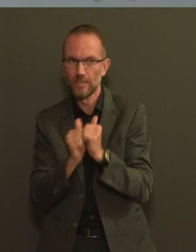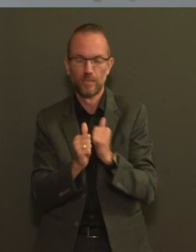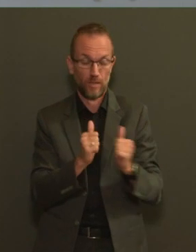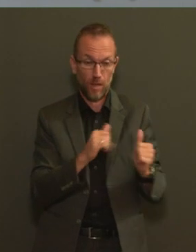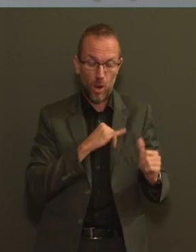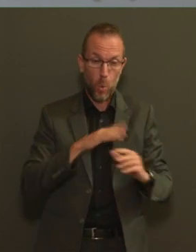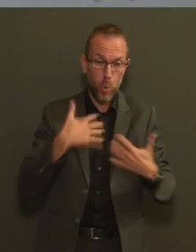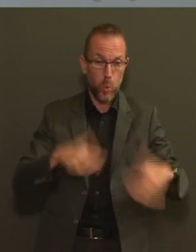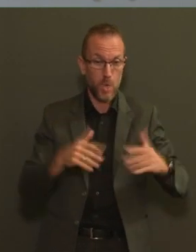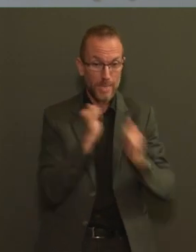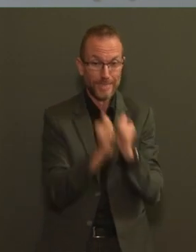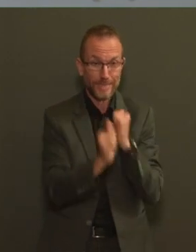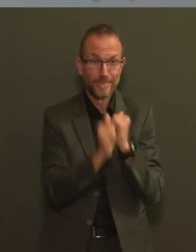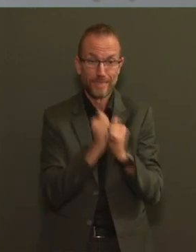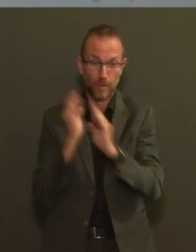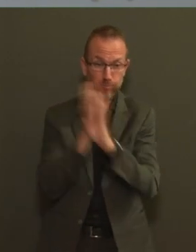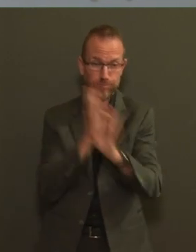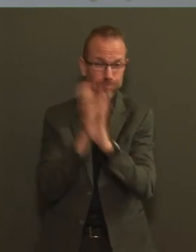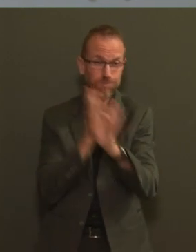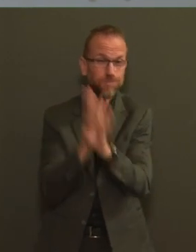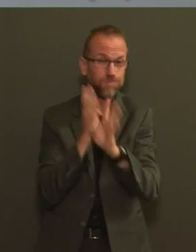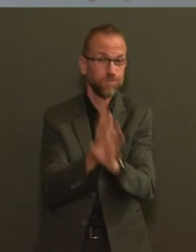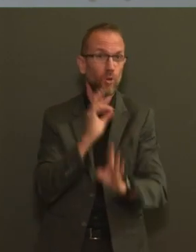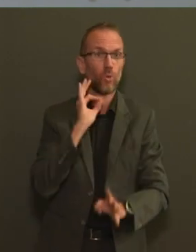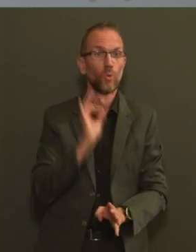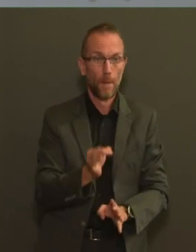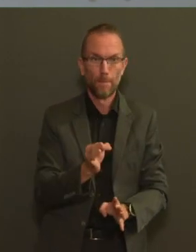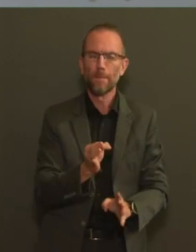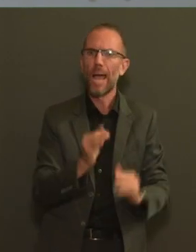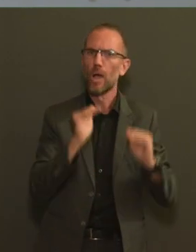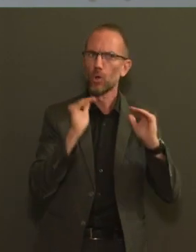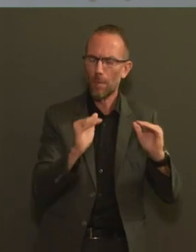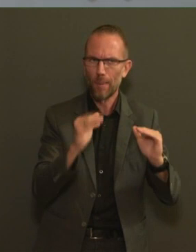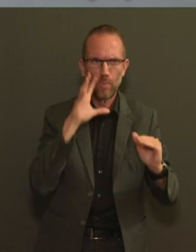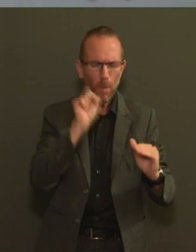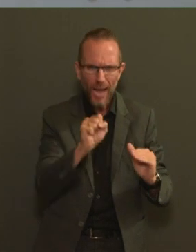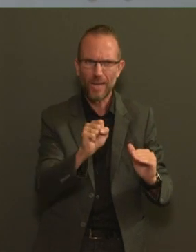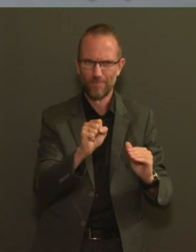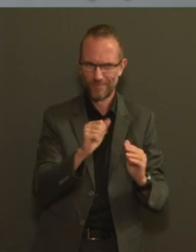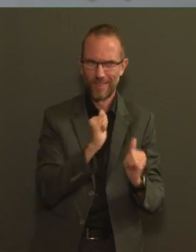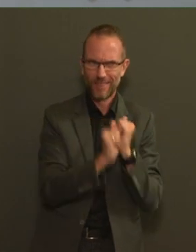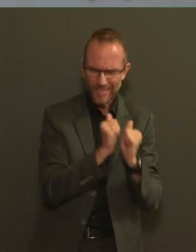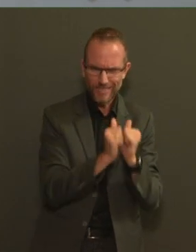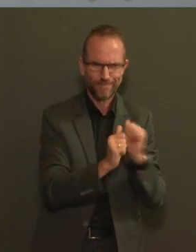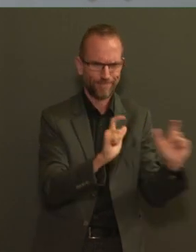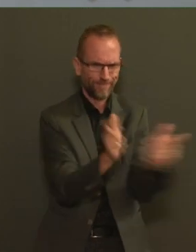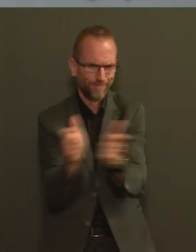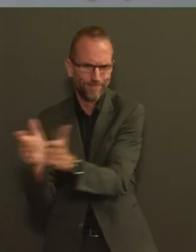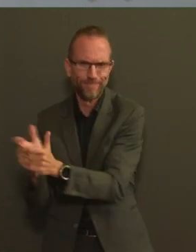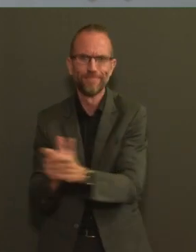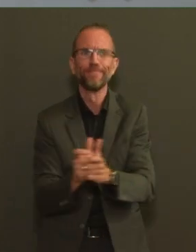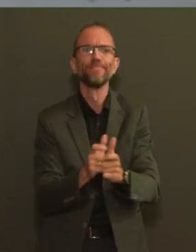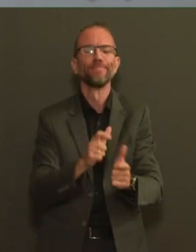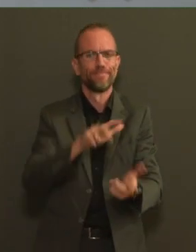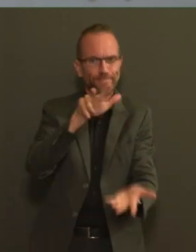frottis que l'on fait. Ça n'empêche que le nombre de tests est extrêmement élevé. On a